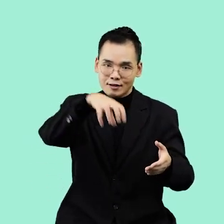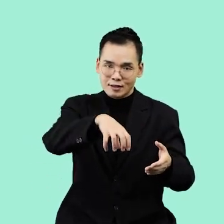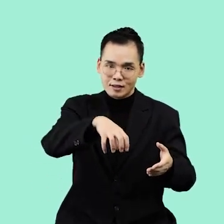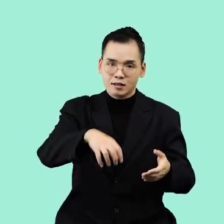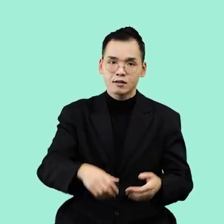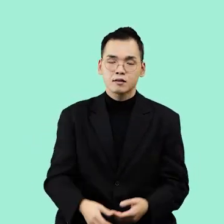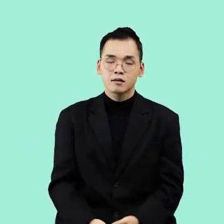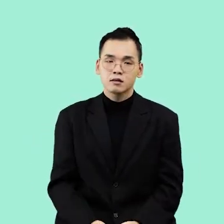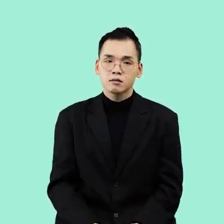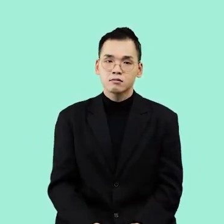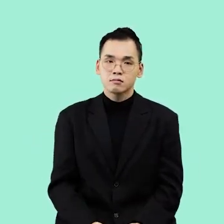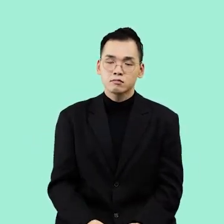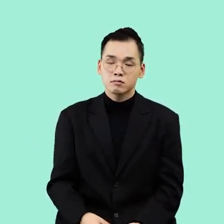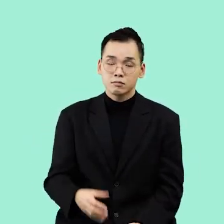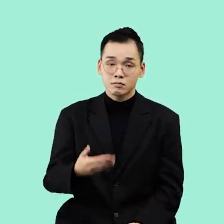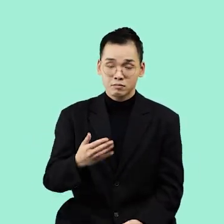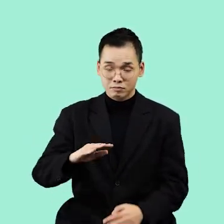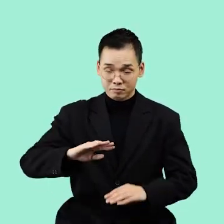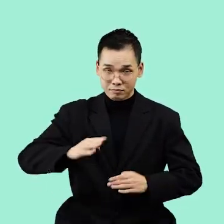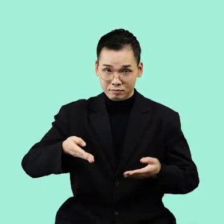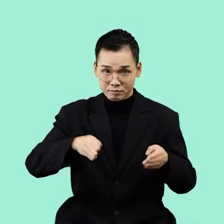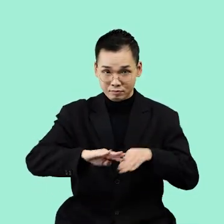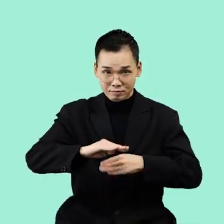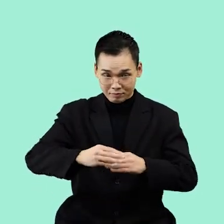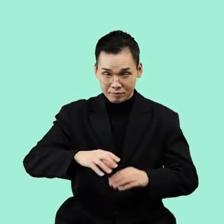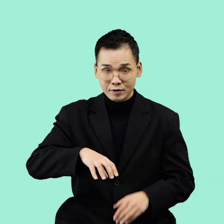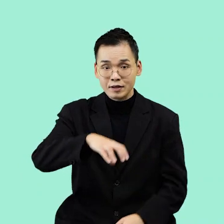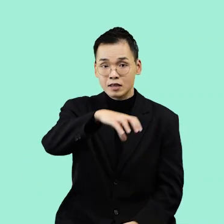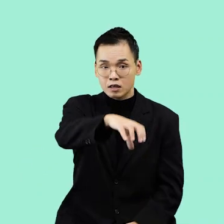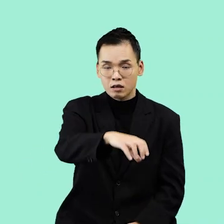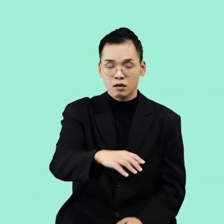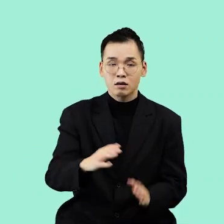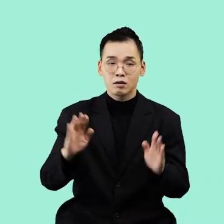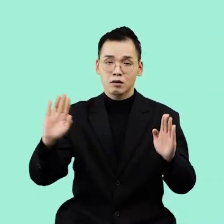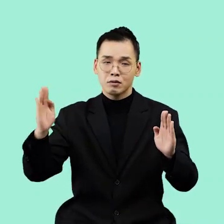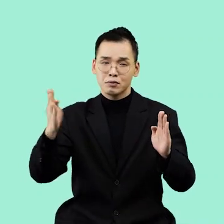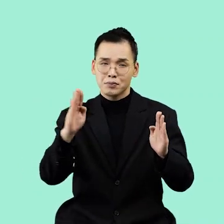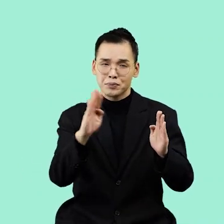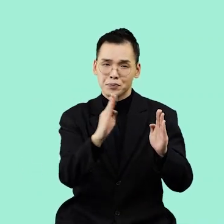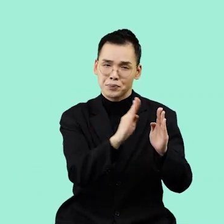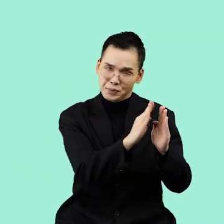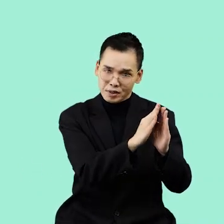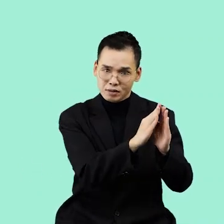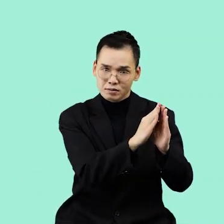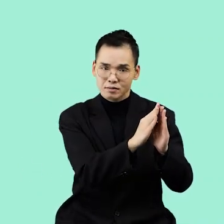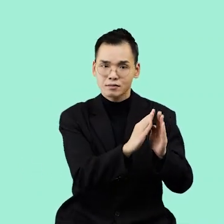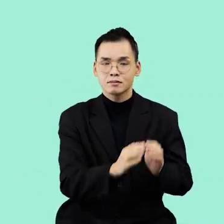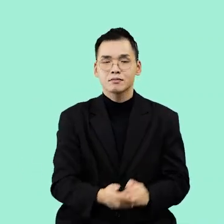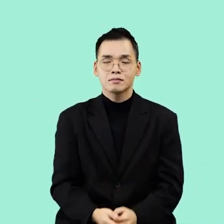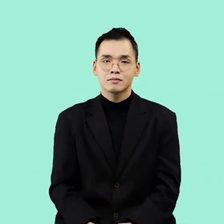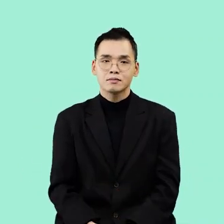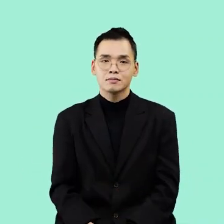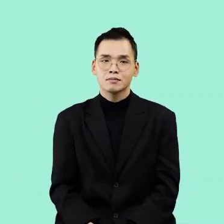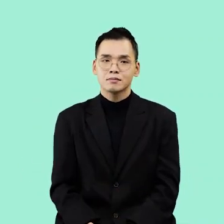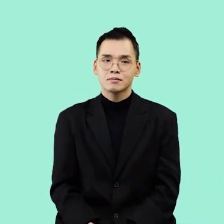이불을 개어서 침대 끝부분에 정리한 후 커튼을 침대가 보이도록 젖혀놓습니다.